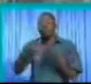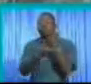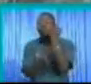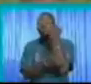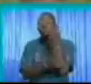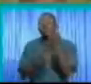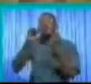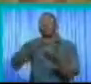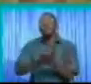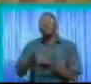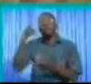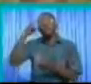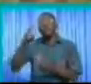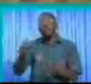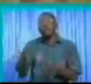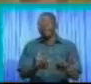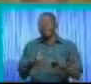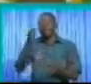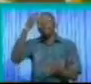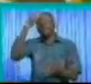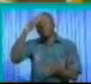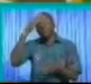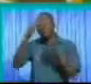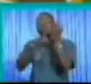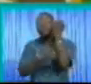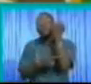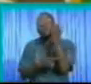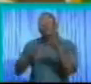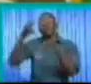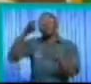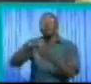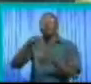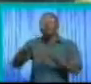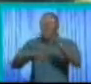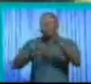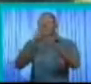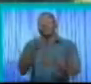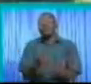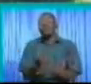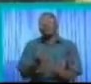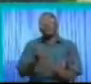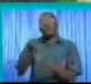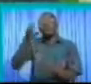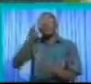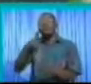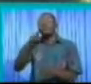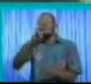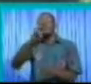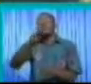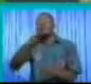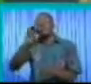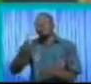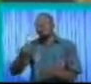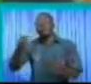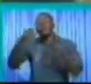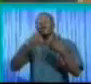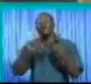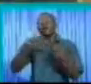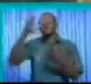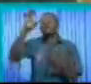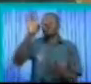étant une vitrine pour faire connaître sa région et son pays à l'international, Guimo Latif Dada en est à sa